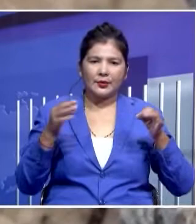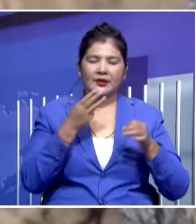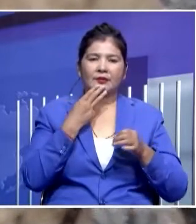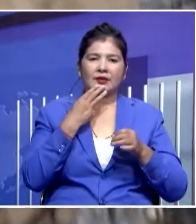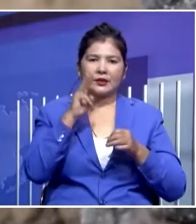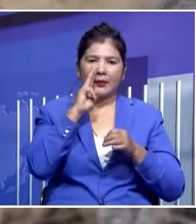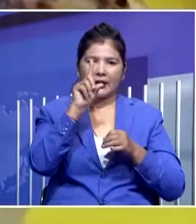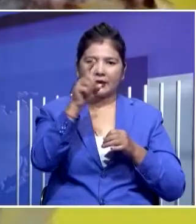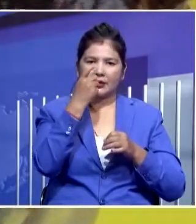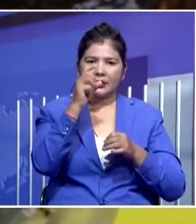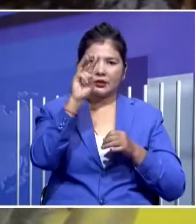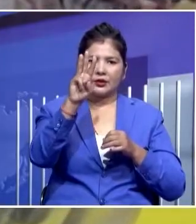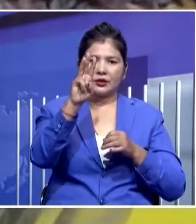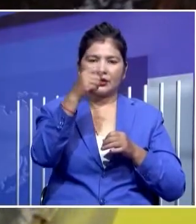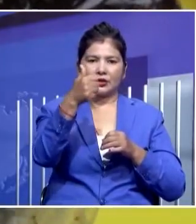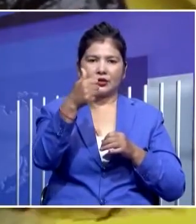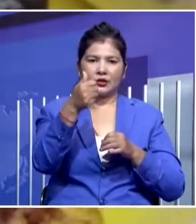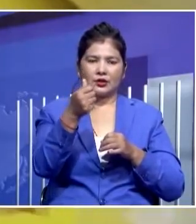मितिमा 136 ग्राम,